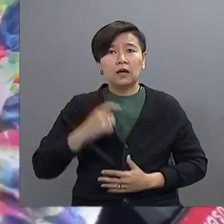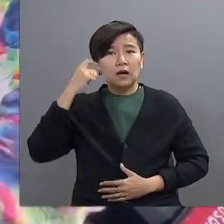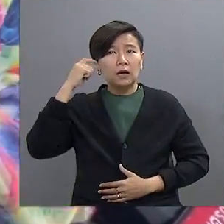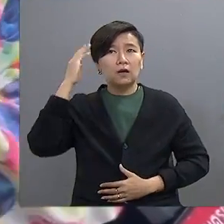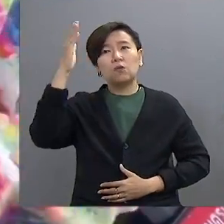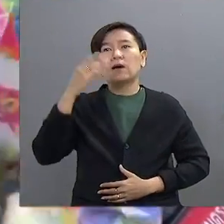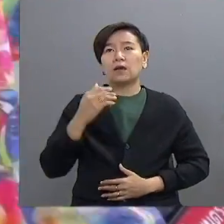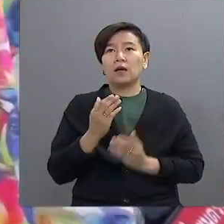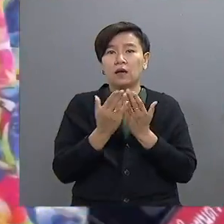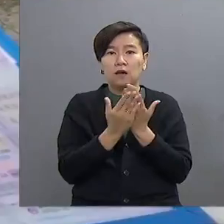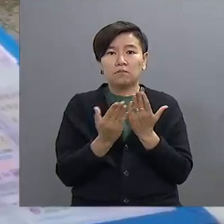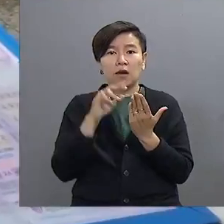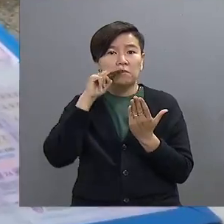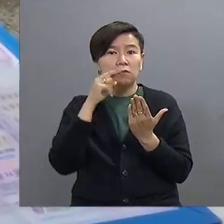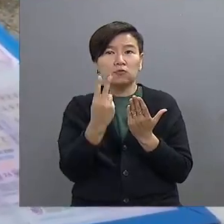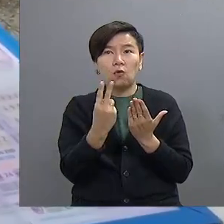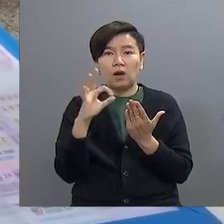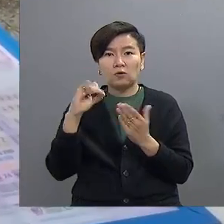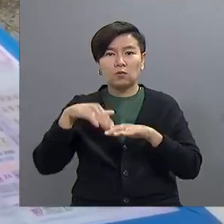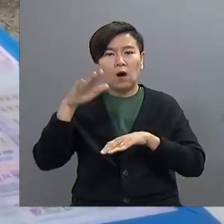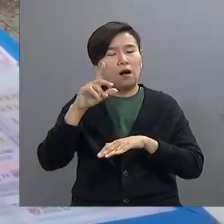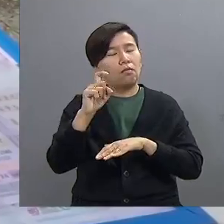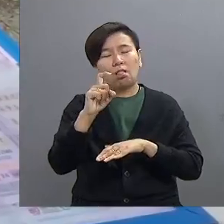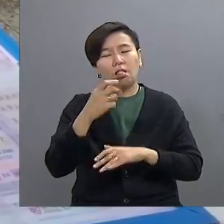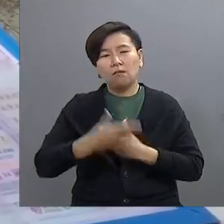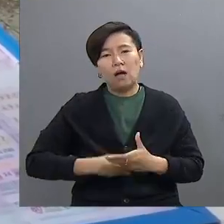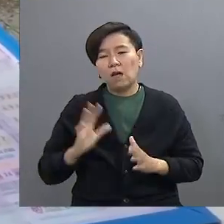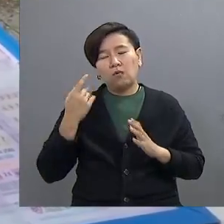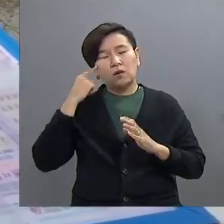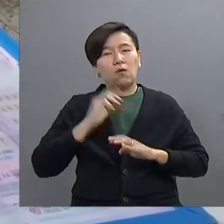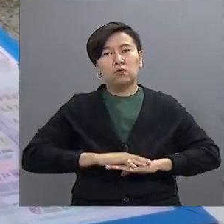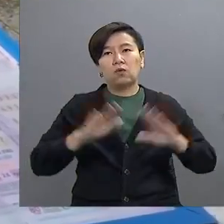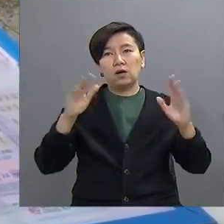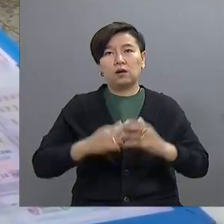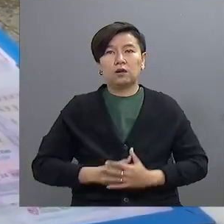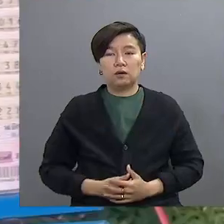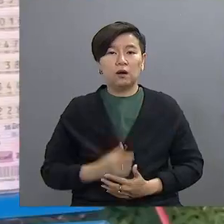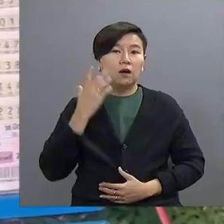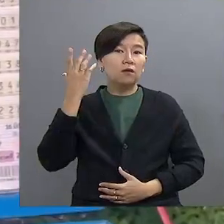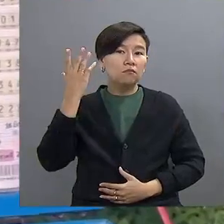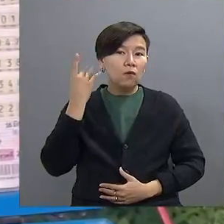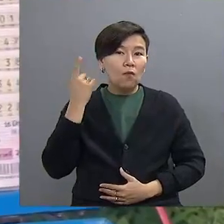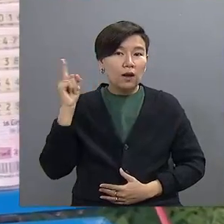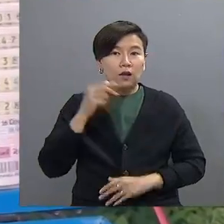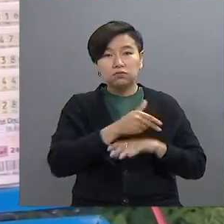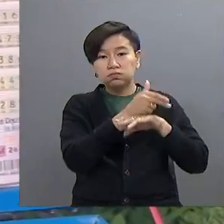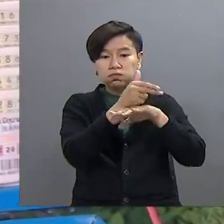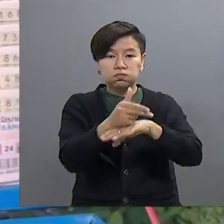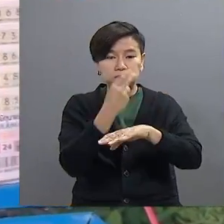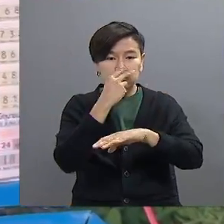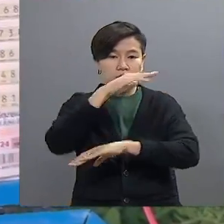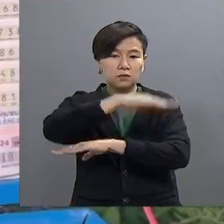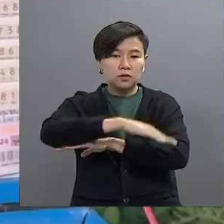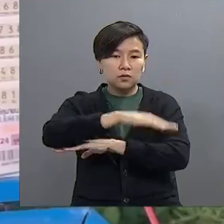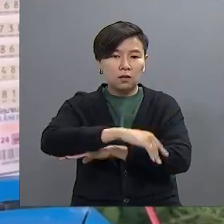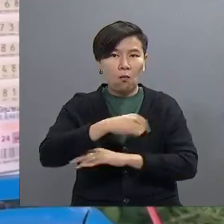ถึง90บาทหรือไม่ ผู้สื่อข่าวเราไปดูมาเมื่อวานนี้เนี่ยนะคะตอนเย็นเนี่ยโหสลากยังเหลือเต็มแผงอยู่เล